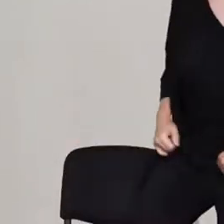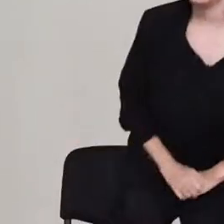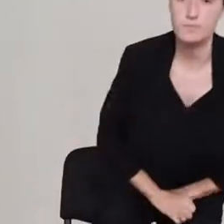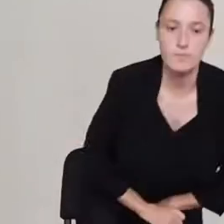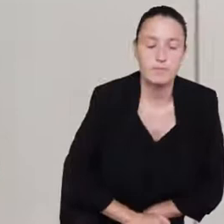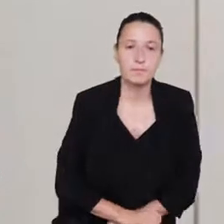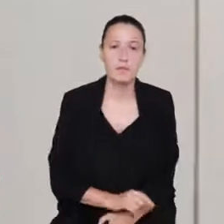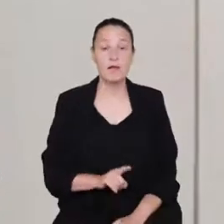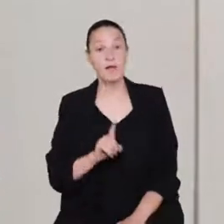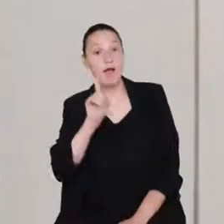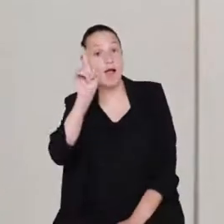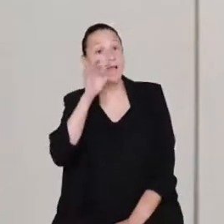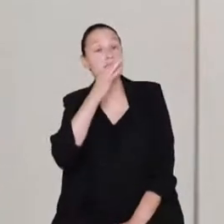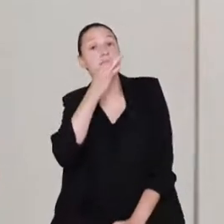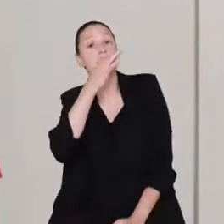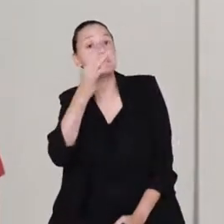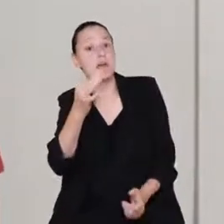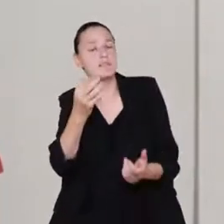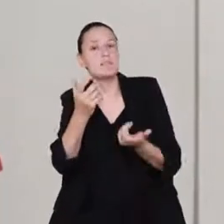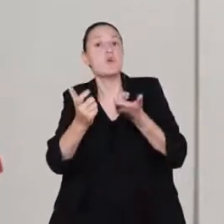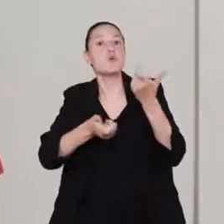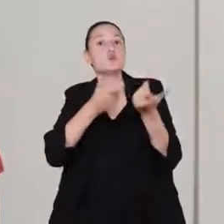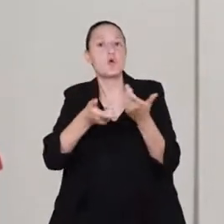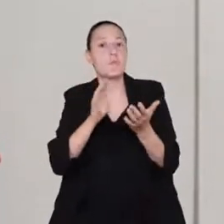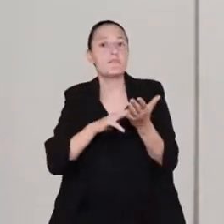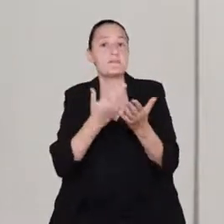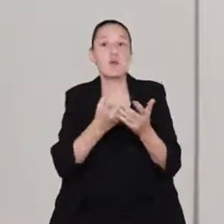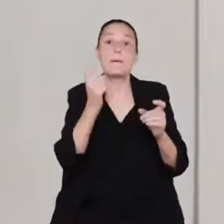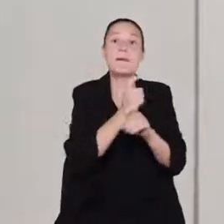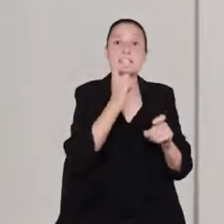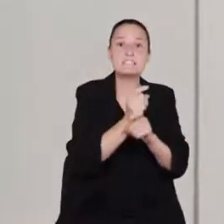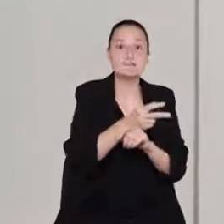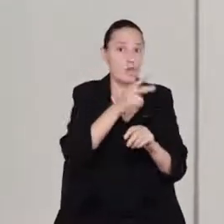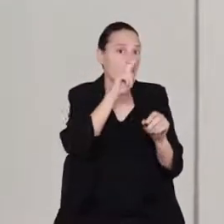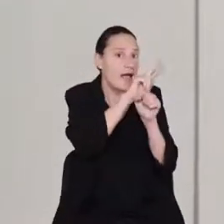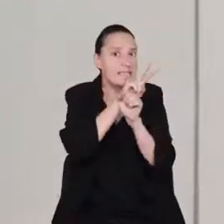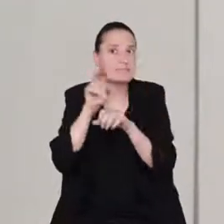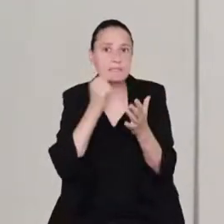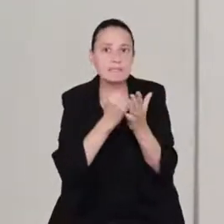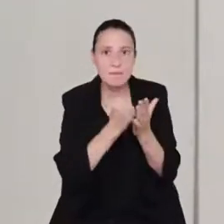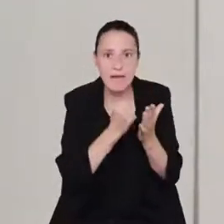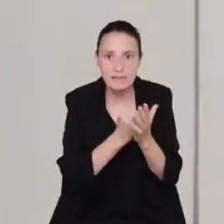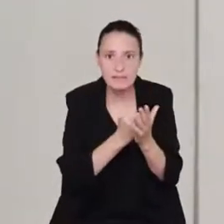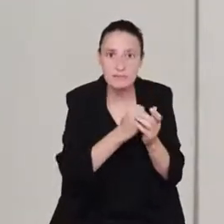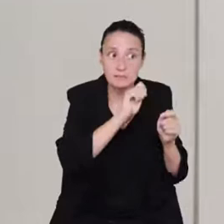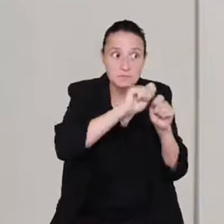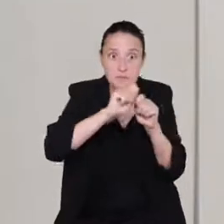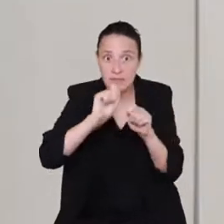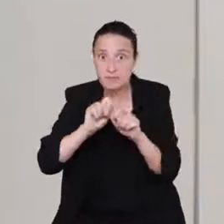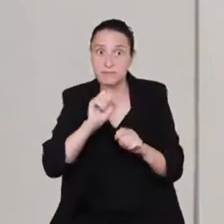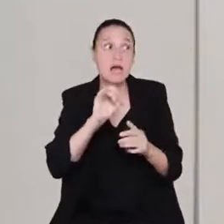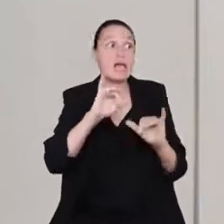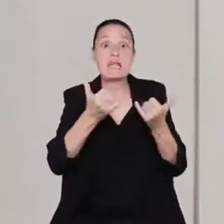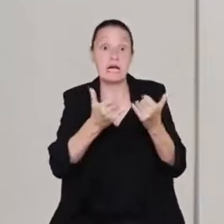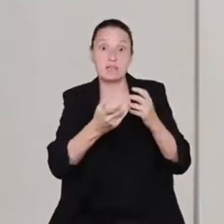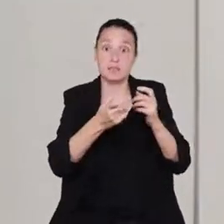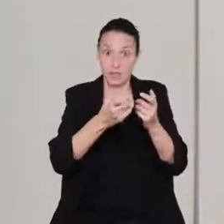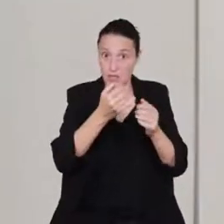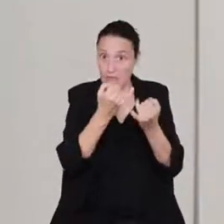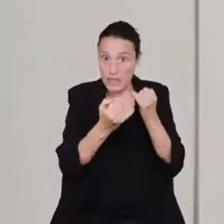Natomiast pytanie jest na przykład, co robi Państwowa Inspekcja Pracy i jak państwo polskie w okresie międzywojennym karze